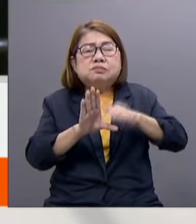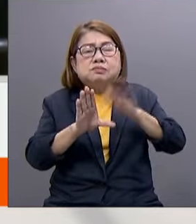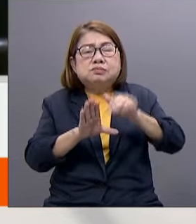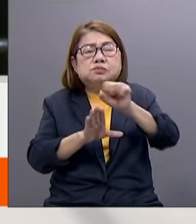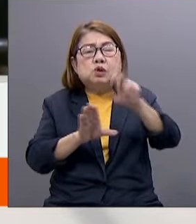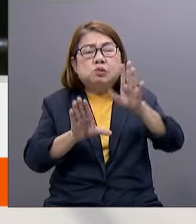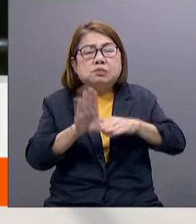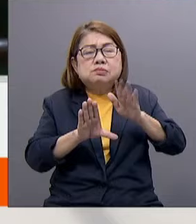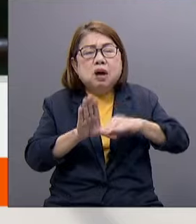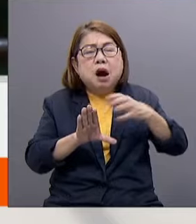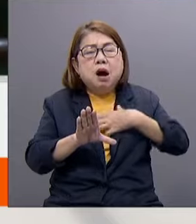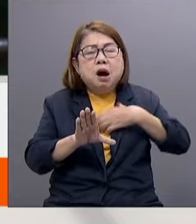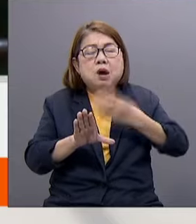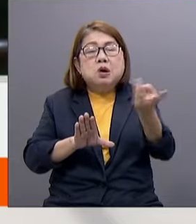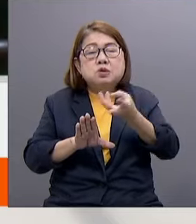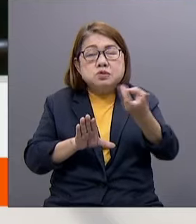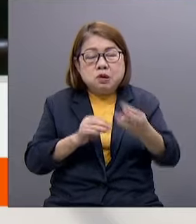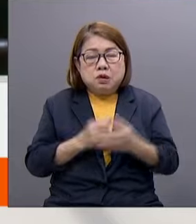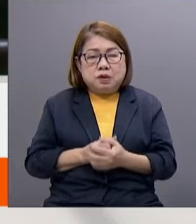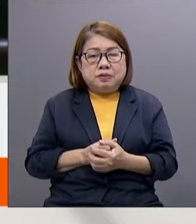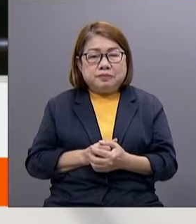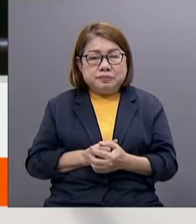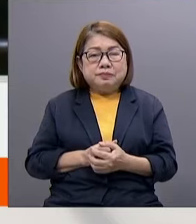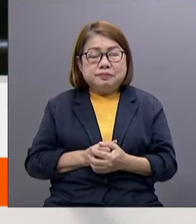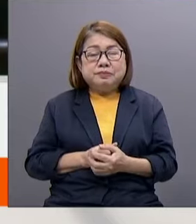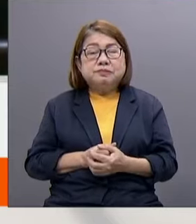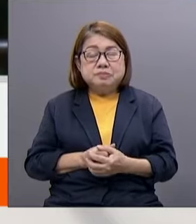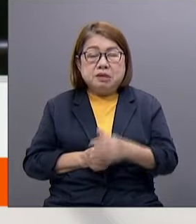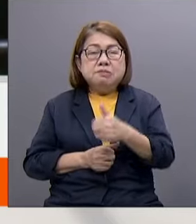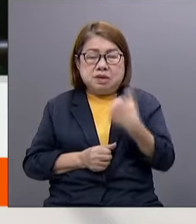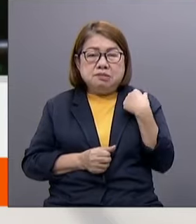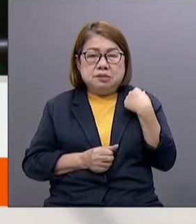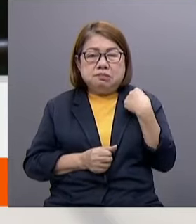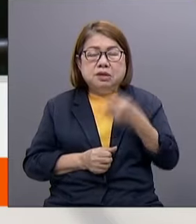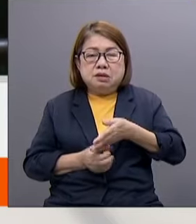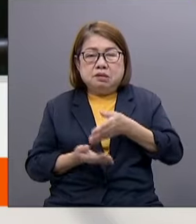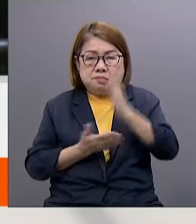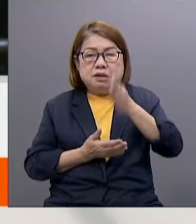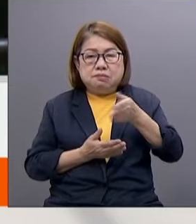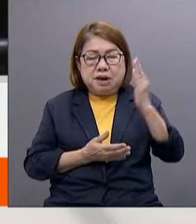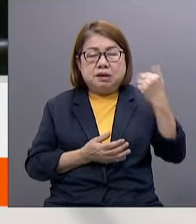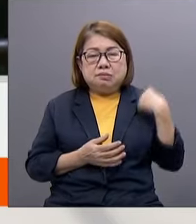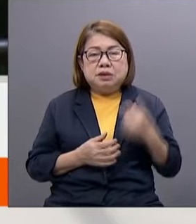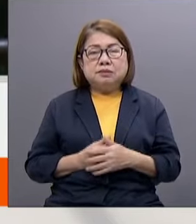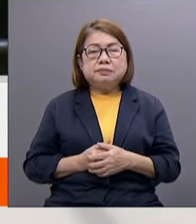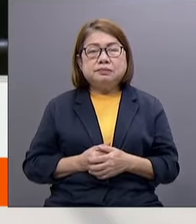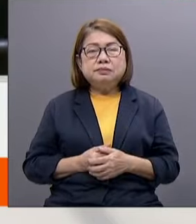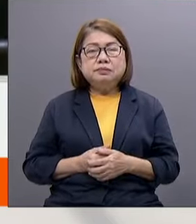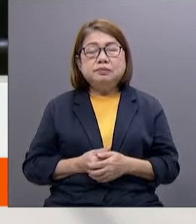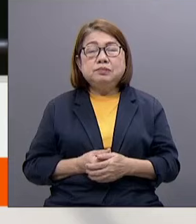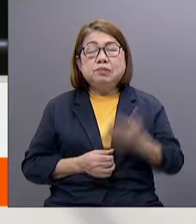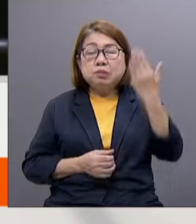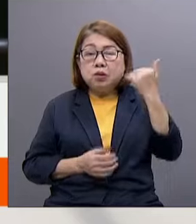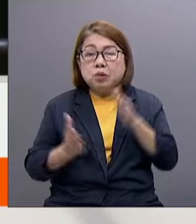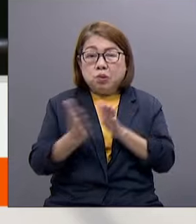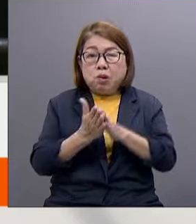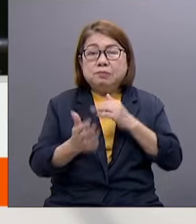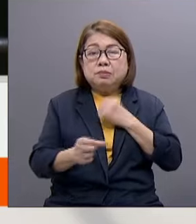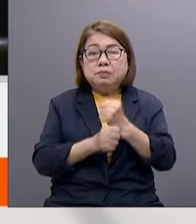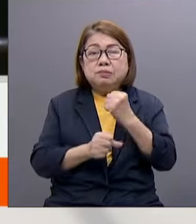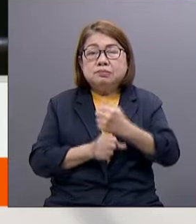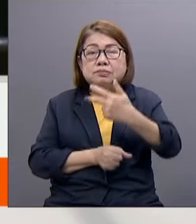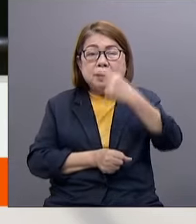ที่มันจับกลุ่มกันมาแบบนี้ก็มีเห็นมีหลายคนใช่ไหมอย่างที่คนที่เคยทำงานไทย VBS